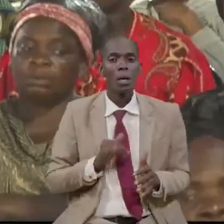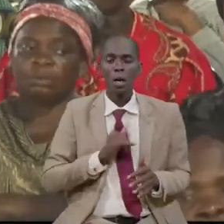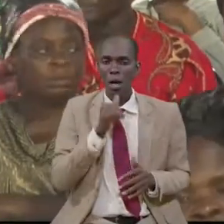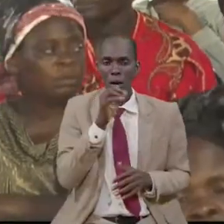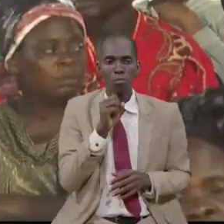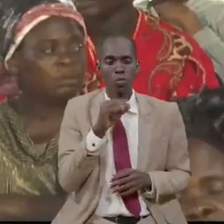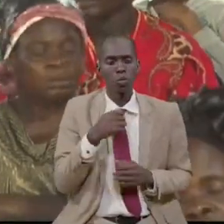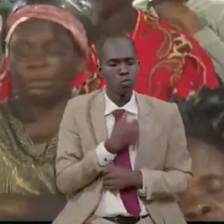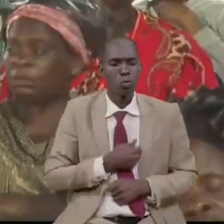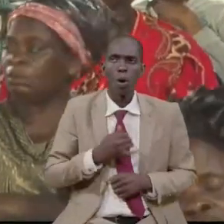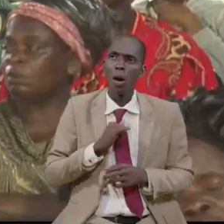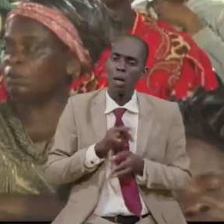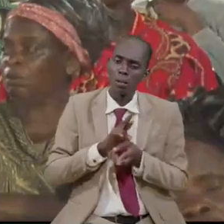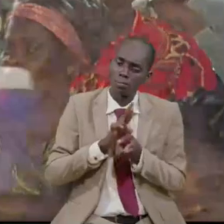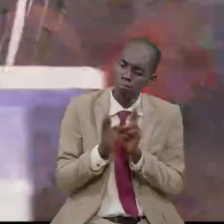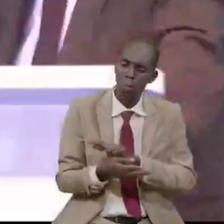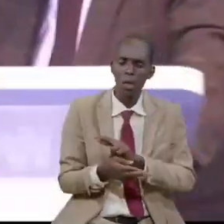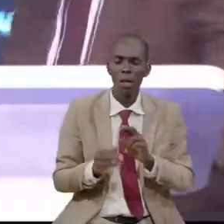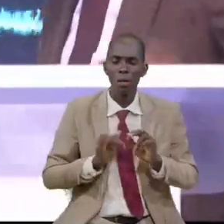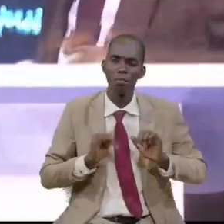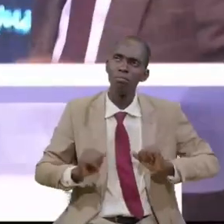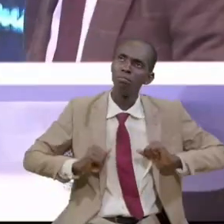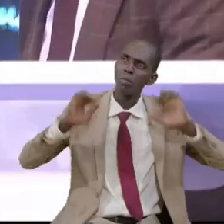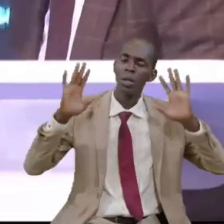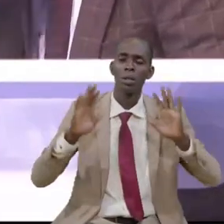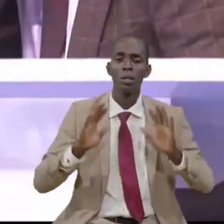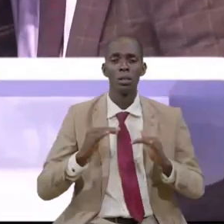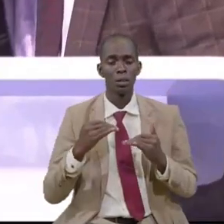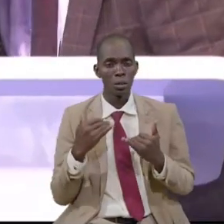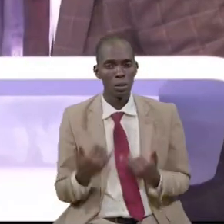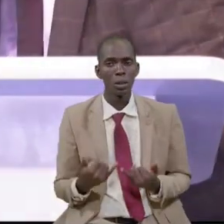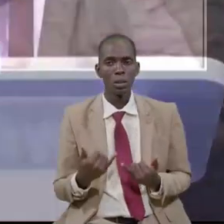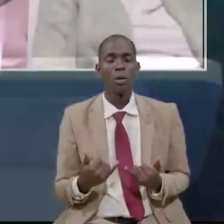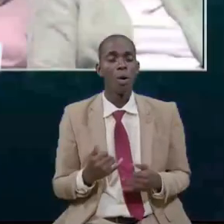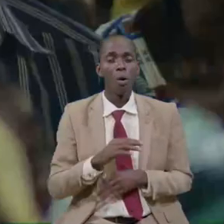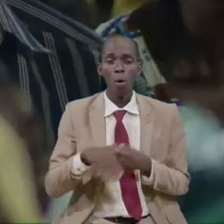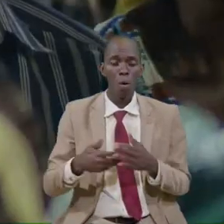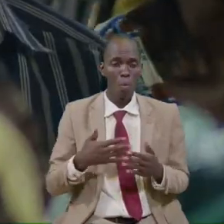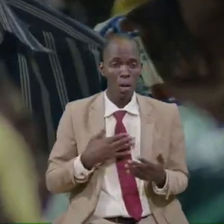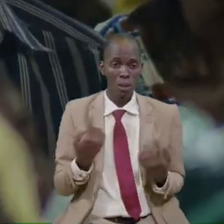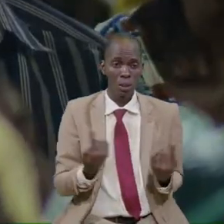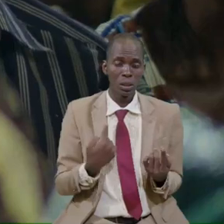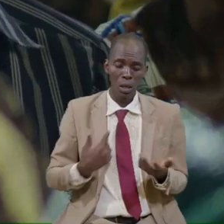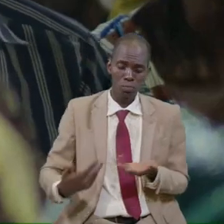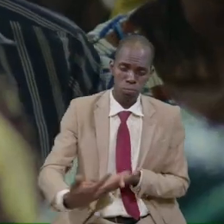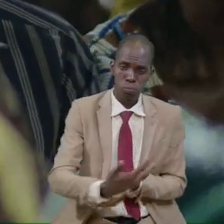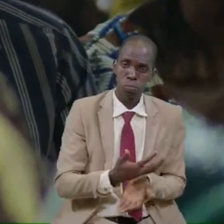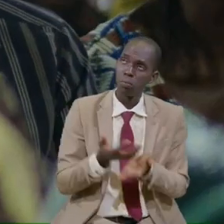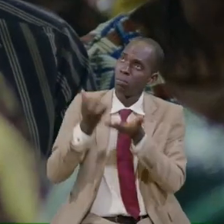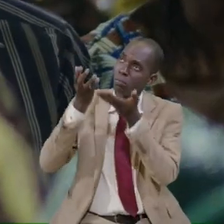désolé. Je me repens et tous mes péchés sont imposés à Christ. Et